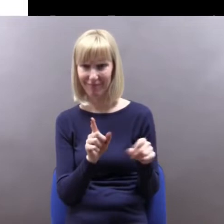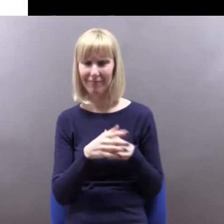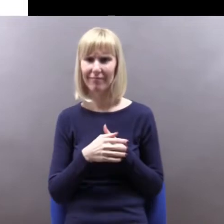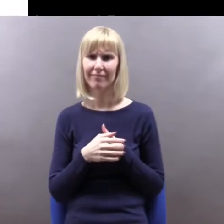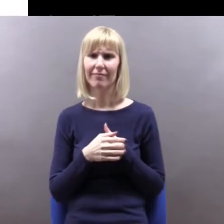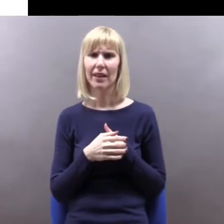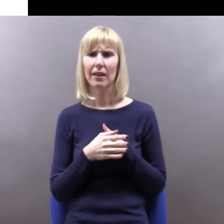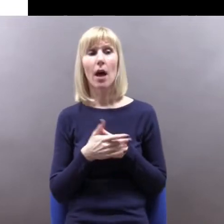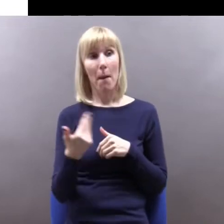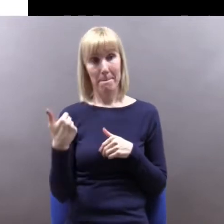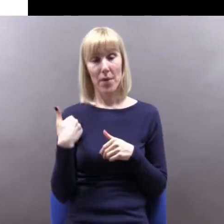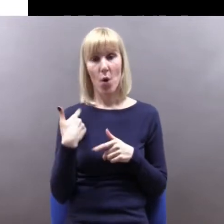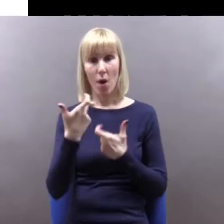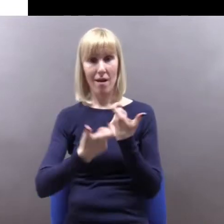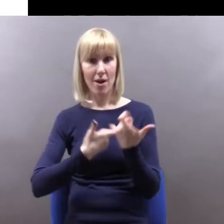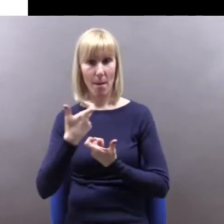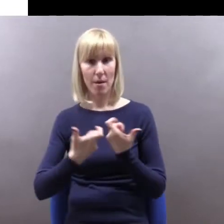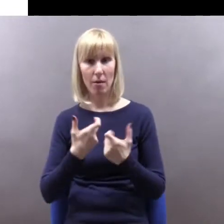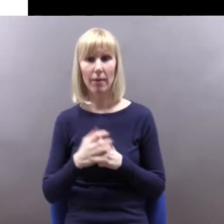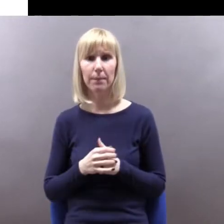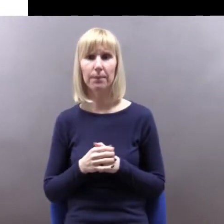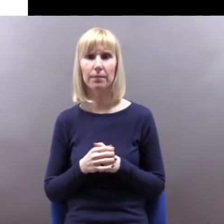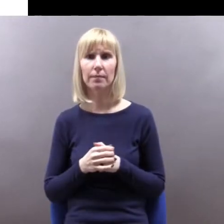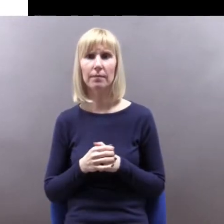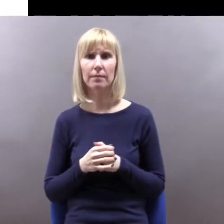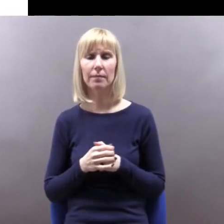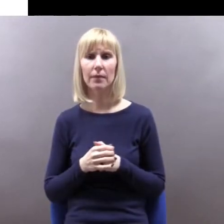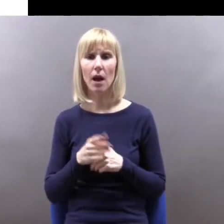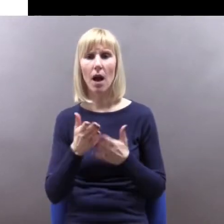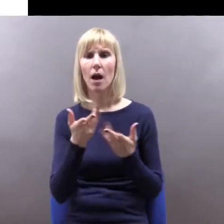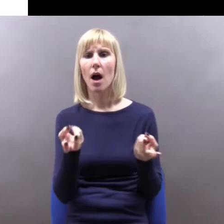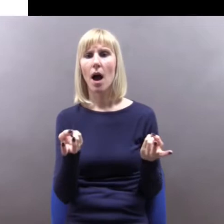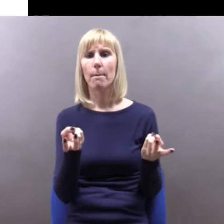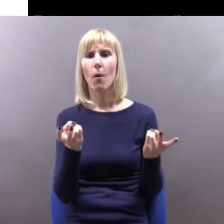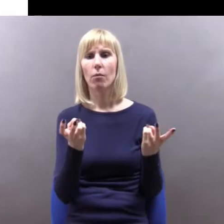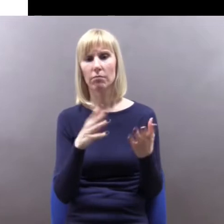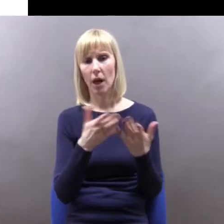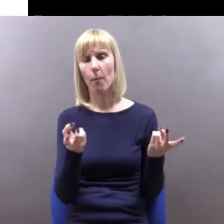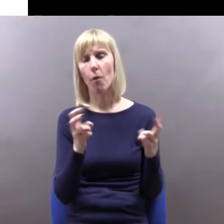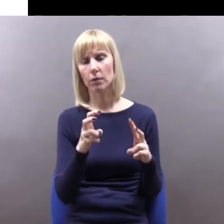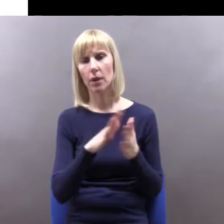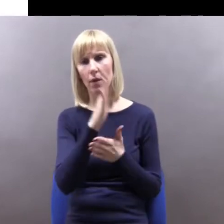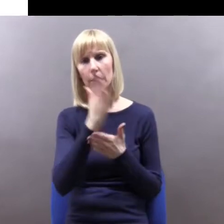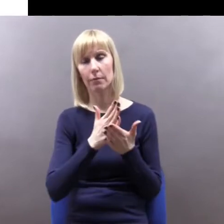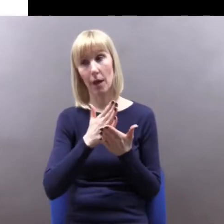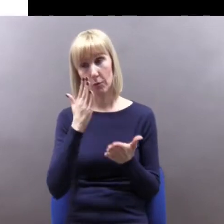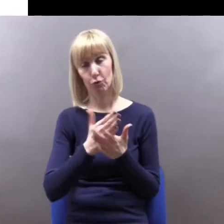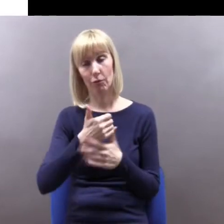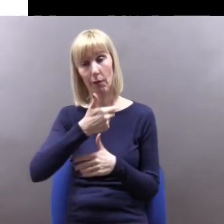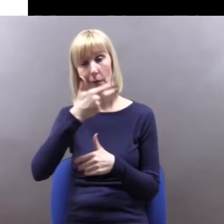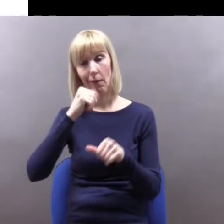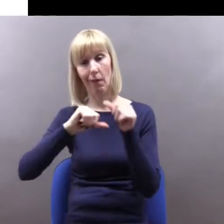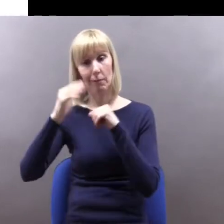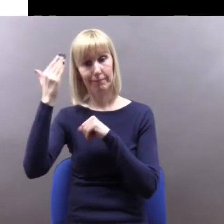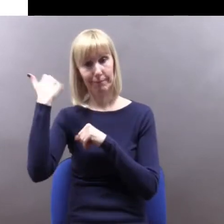temu, kiedy jeszcze nikt nie myślał o tym, przynajmniej u mnie w muzeum, nie myśleliśmy o tym, żeby po